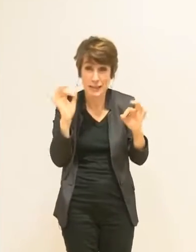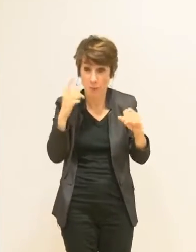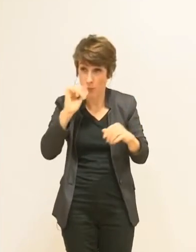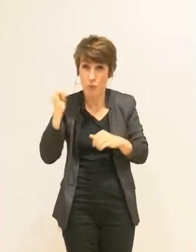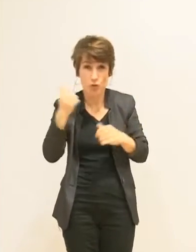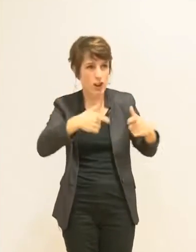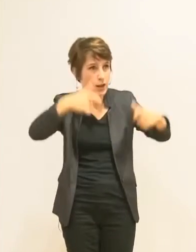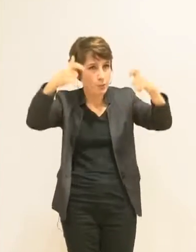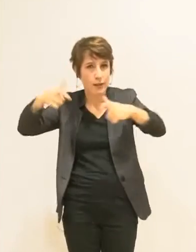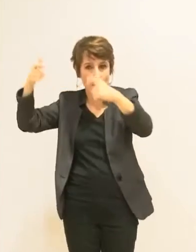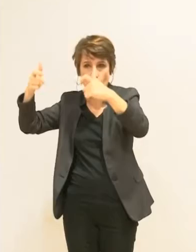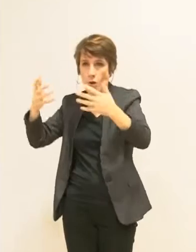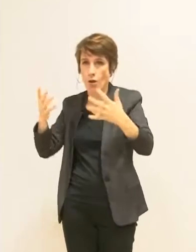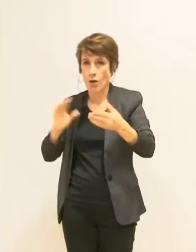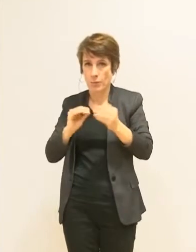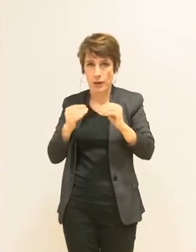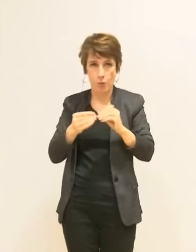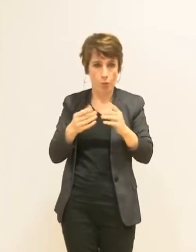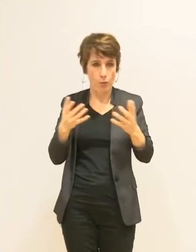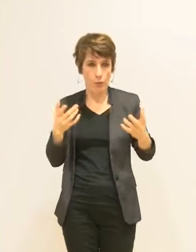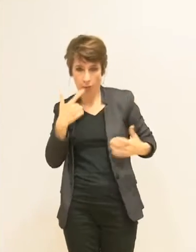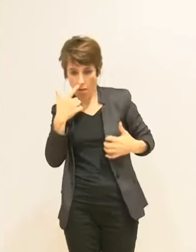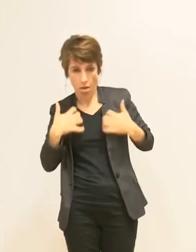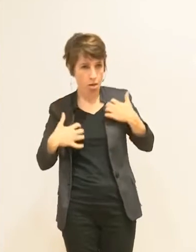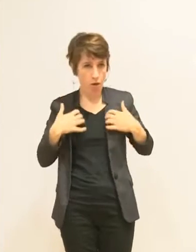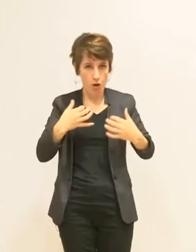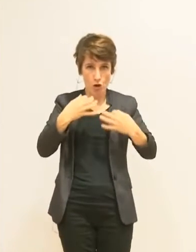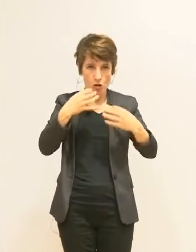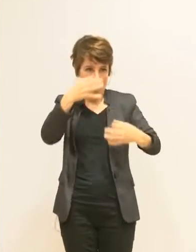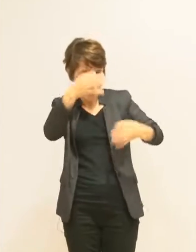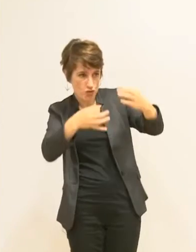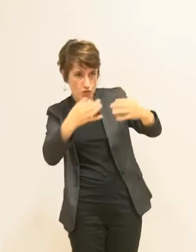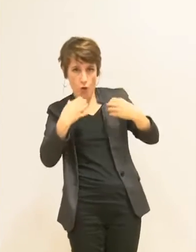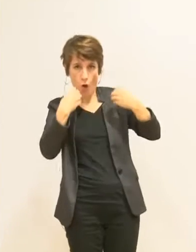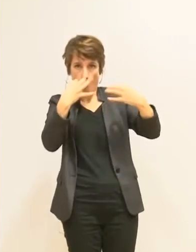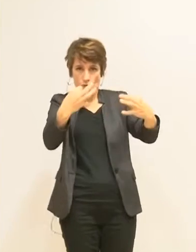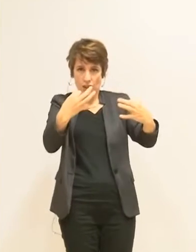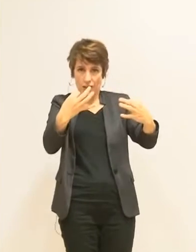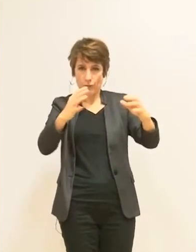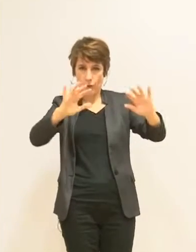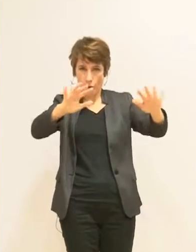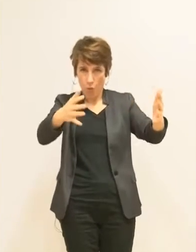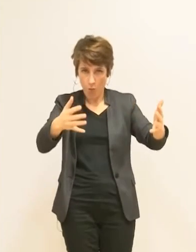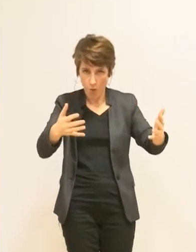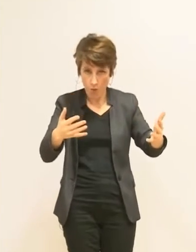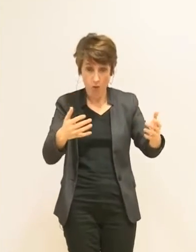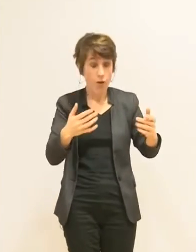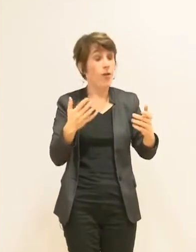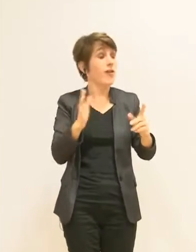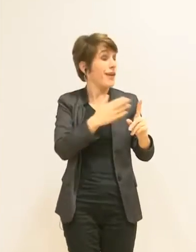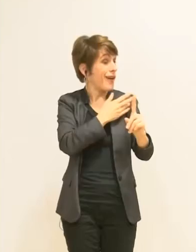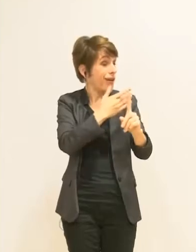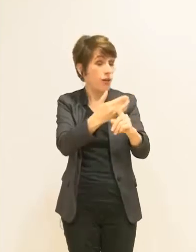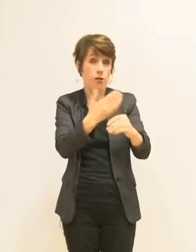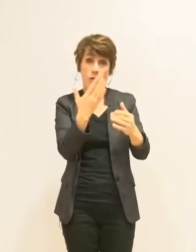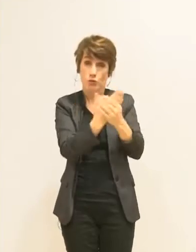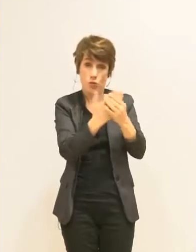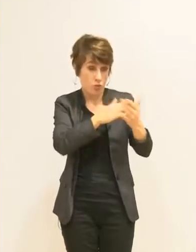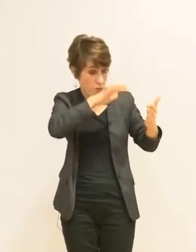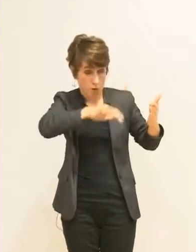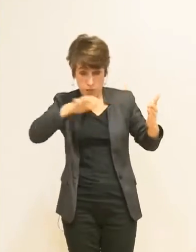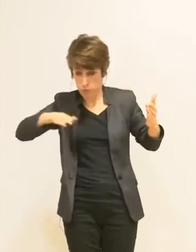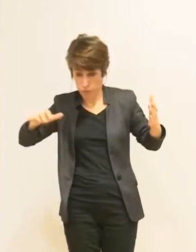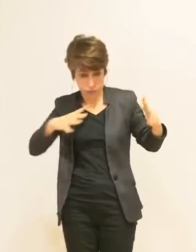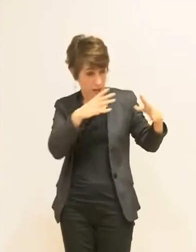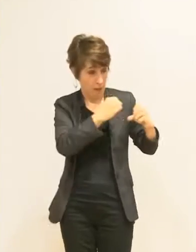rendait quasi impossible un jugement qui ne soit pas subjectif. Or, toutes les analyses répertoriées dans les documents de